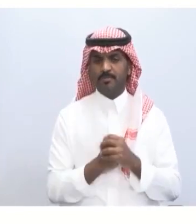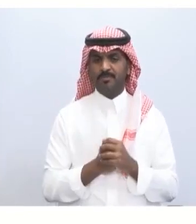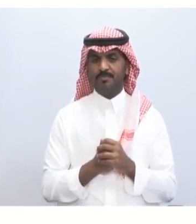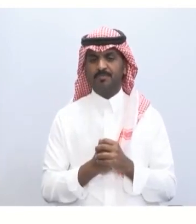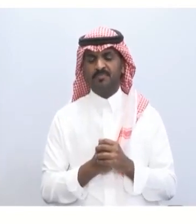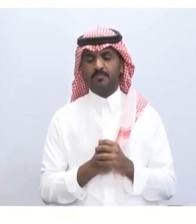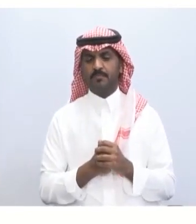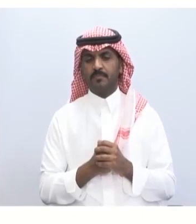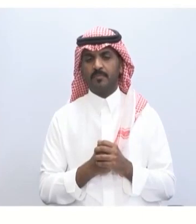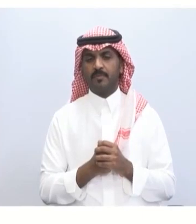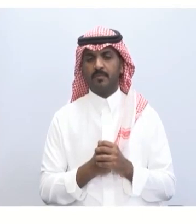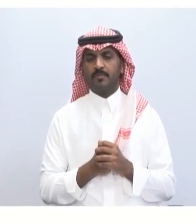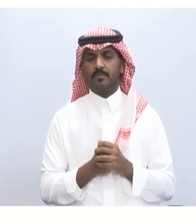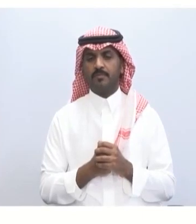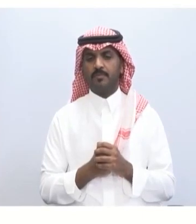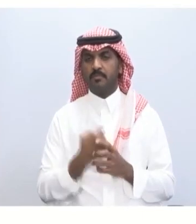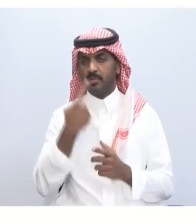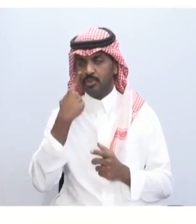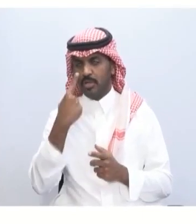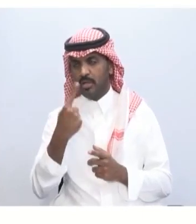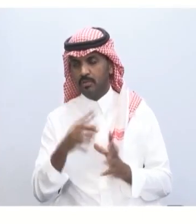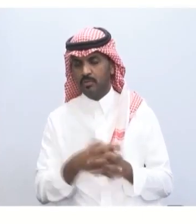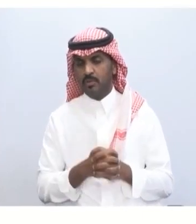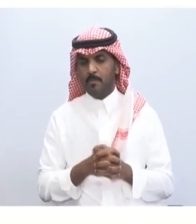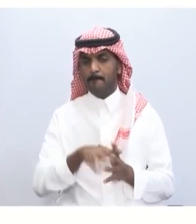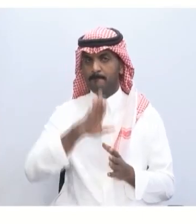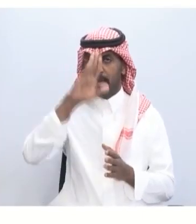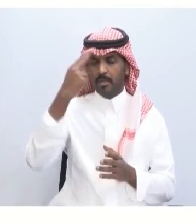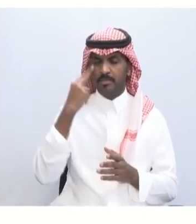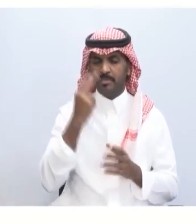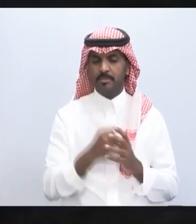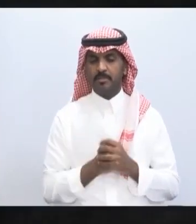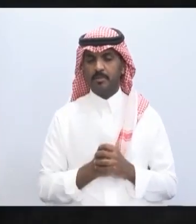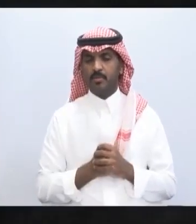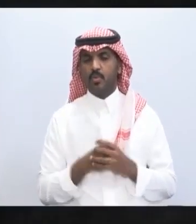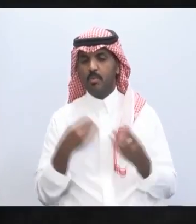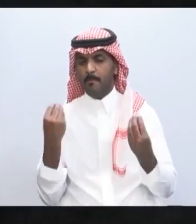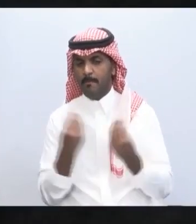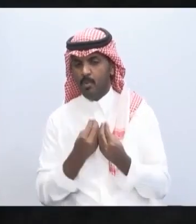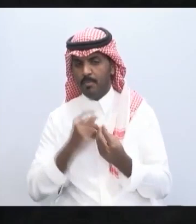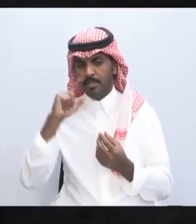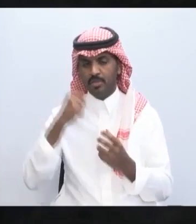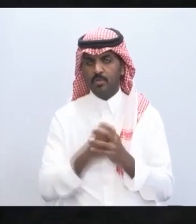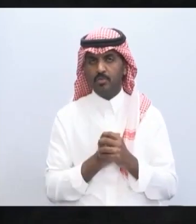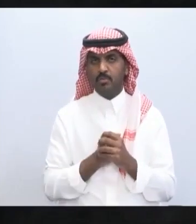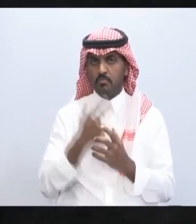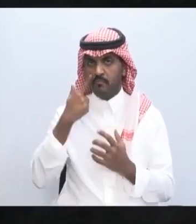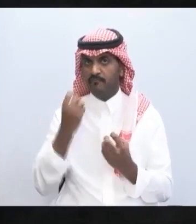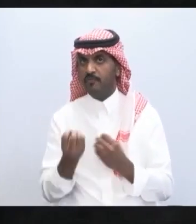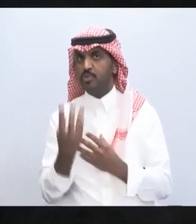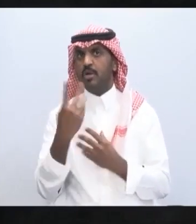ورجاله اذا عندما شاهد الملك عبد العزيز ومن معه من رجال قد